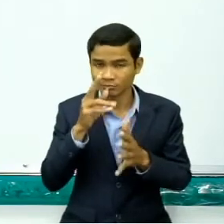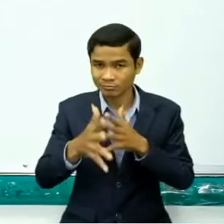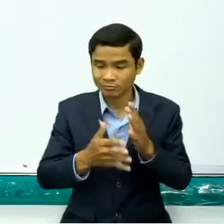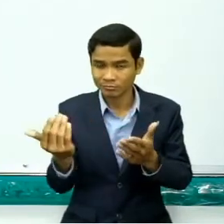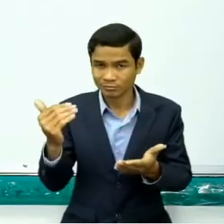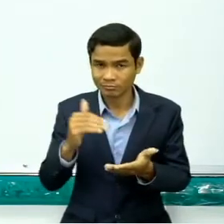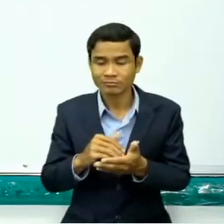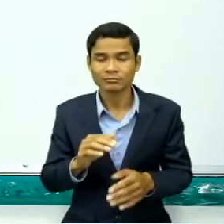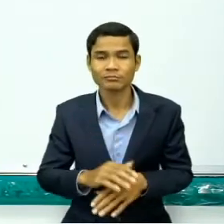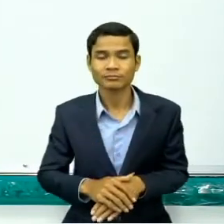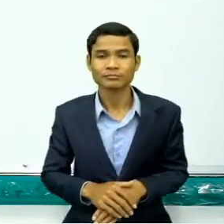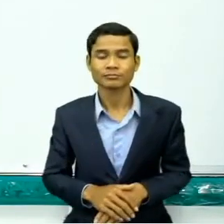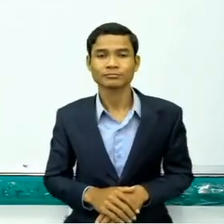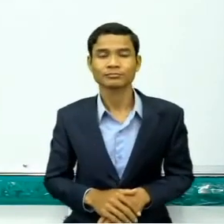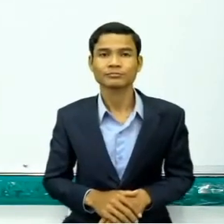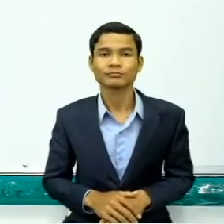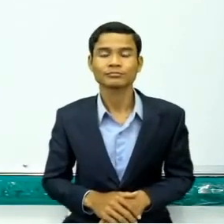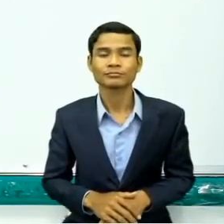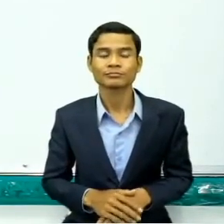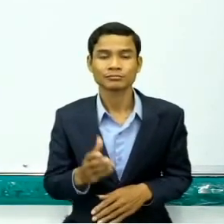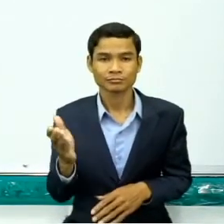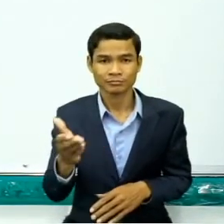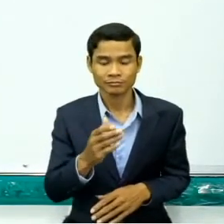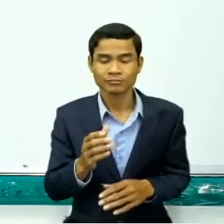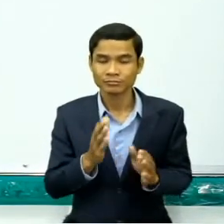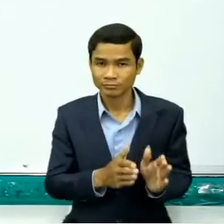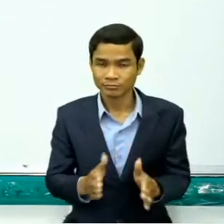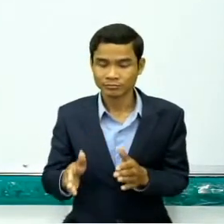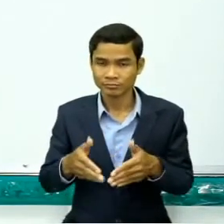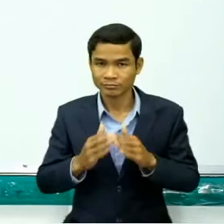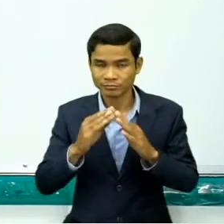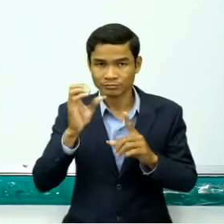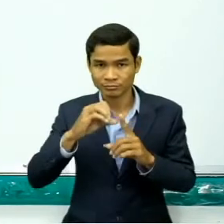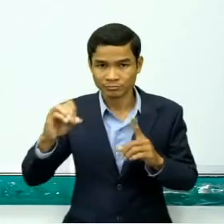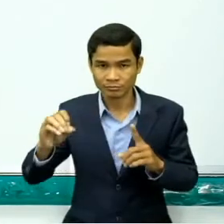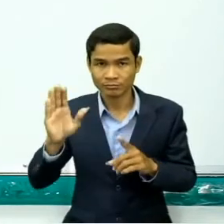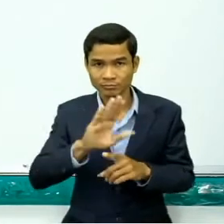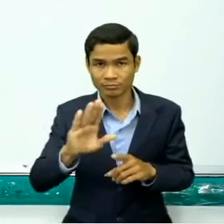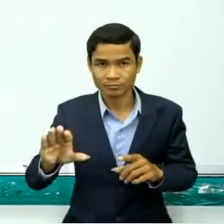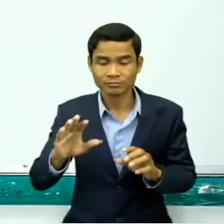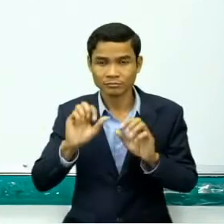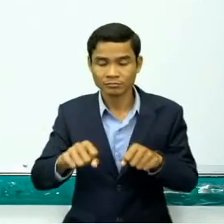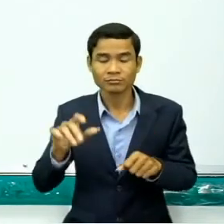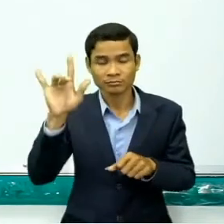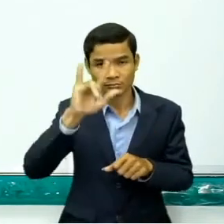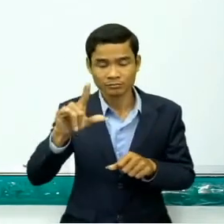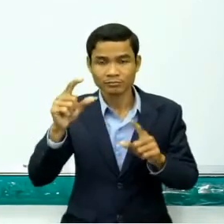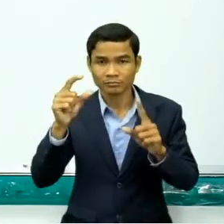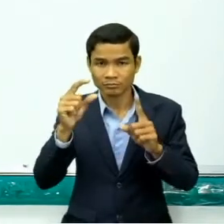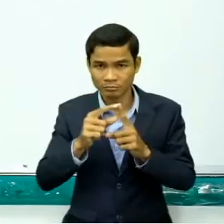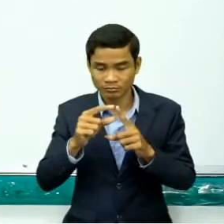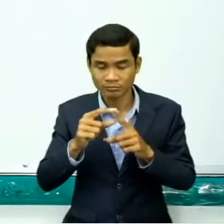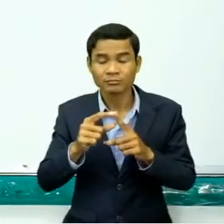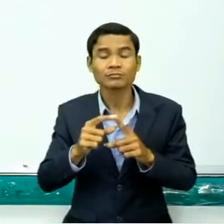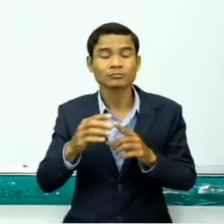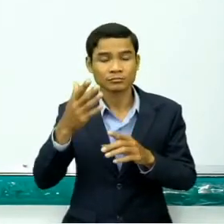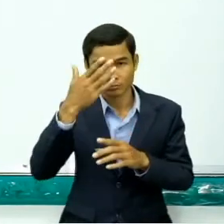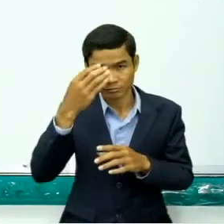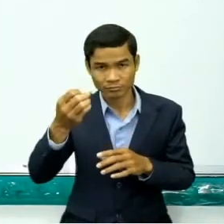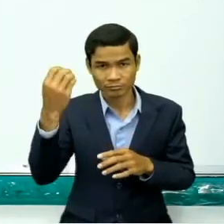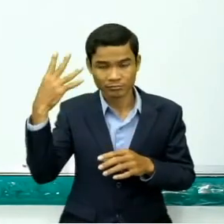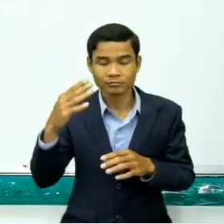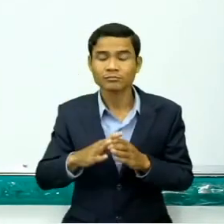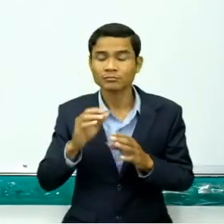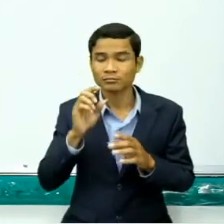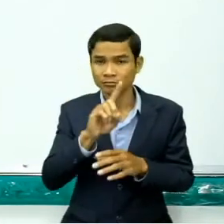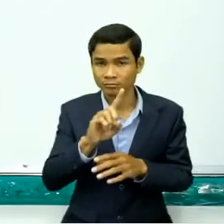con. Chà là con trim khluôn bằng cách là bát là khluôn ấy đòi pra bia plek plang. Chà này cừu